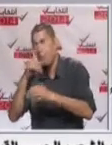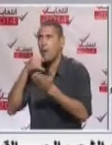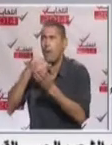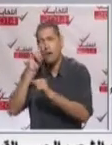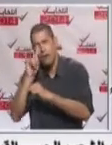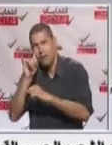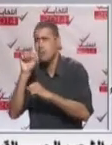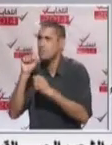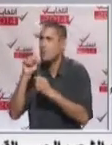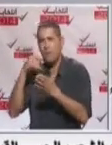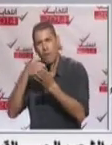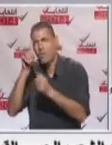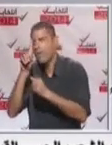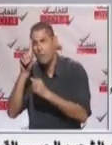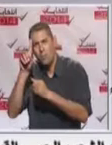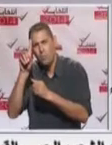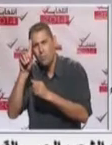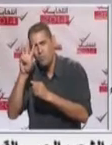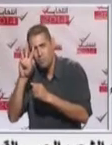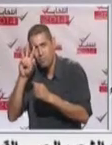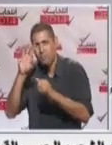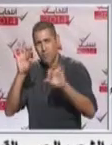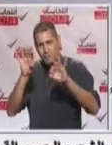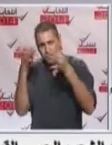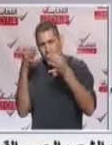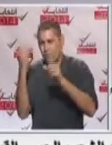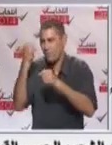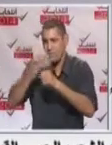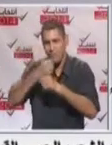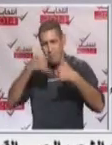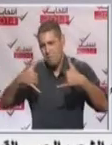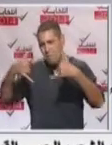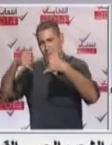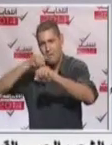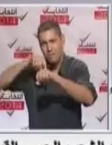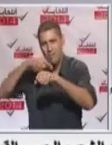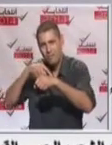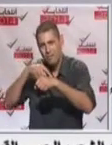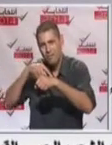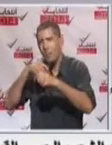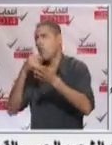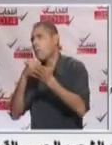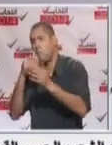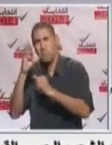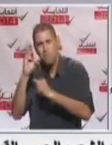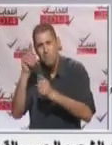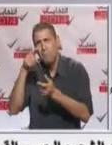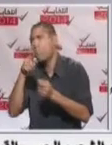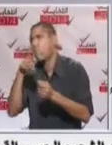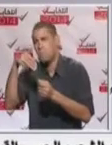السبيخة ومعتمدية الوسلتية، عاشرا احداث مجالس قروية في كل من الباطن، المسعيد،